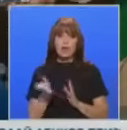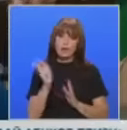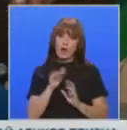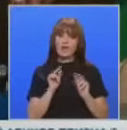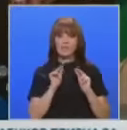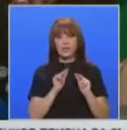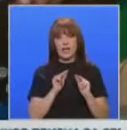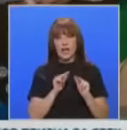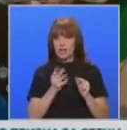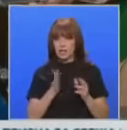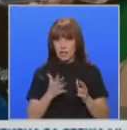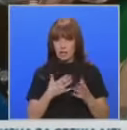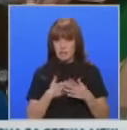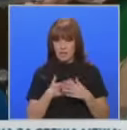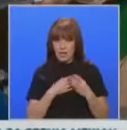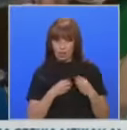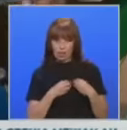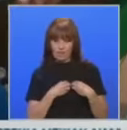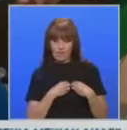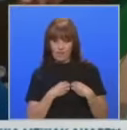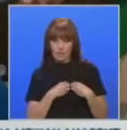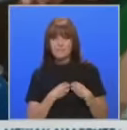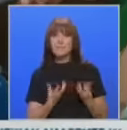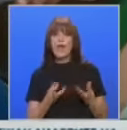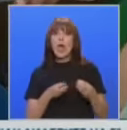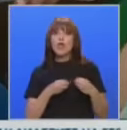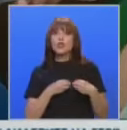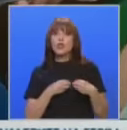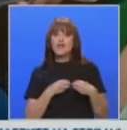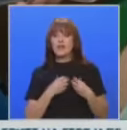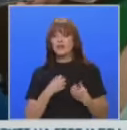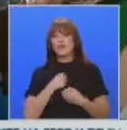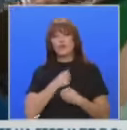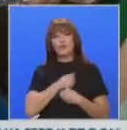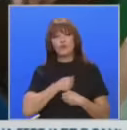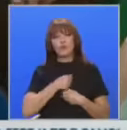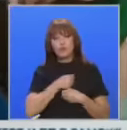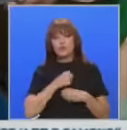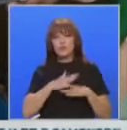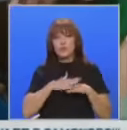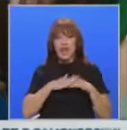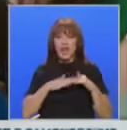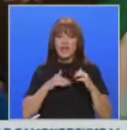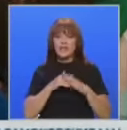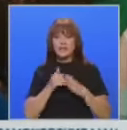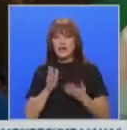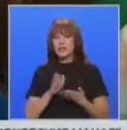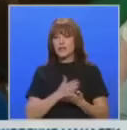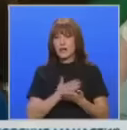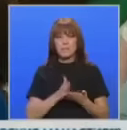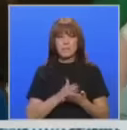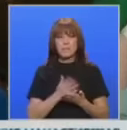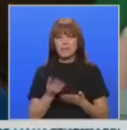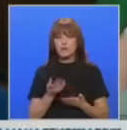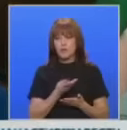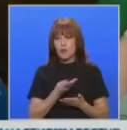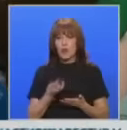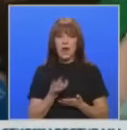доверие. Доверието толкова трудно се гради между нашите две